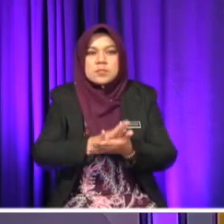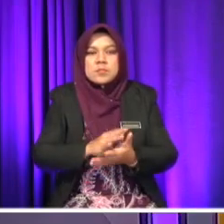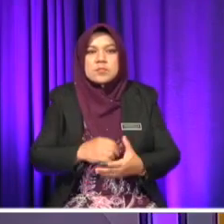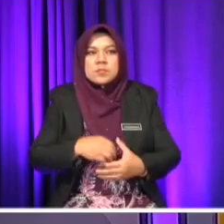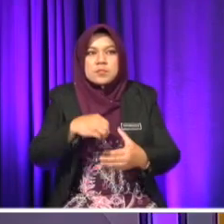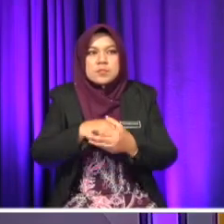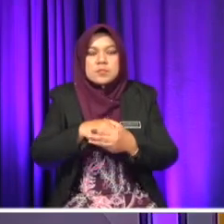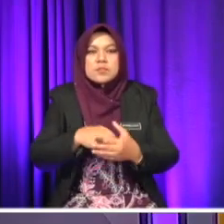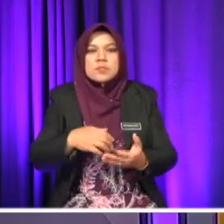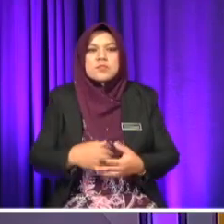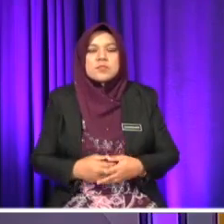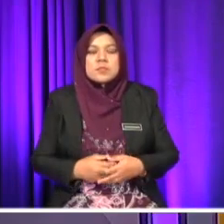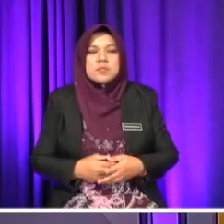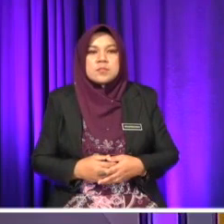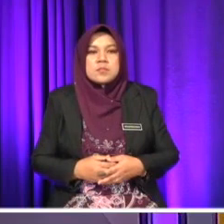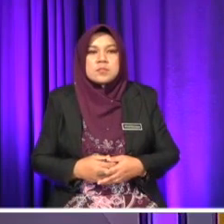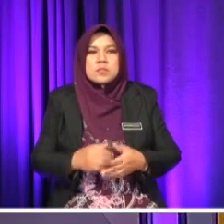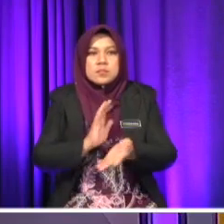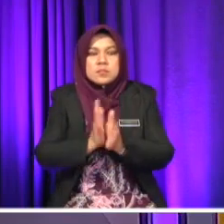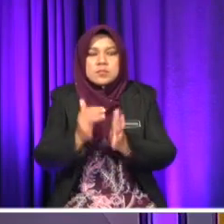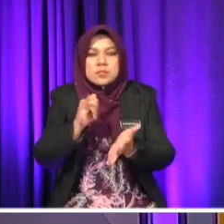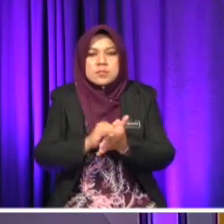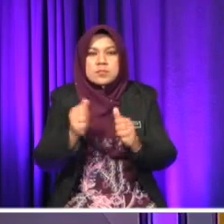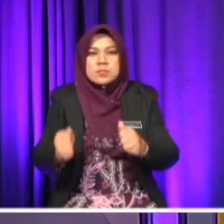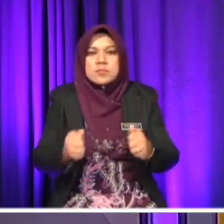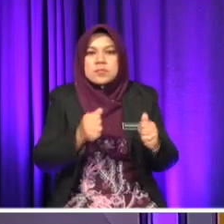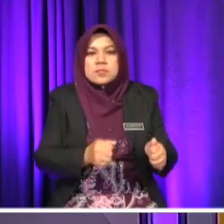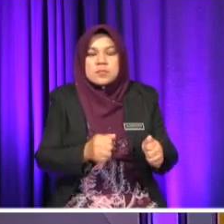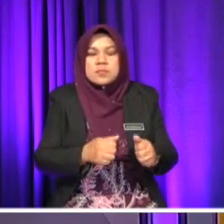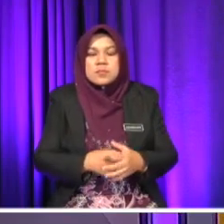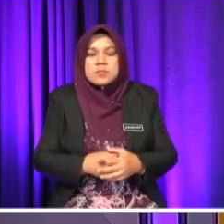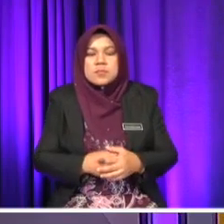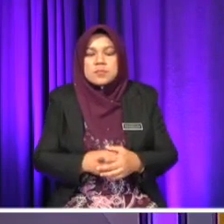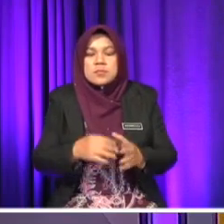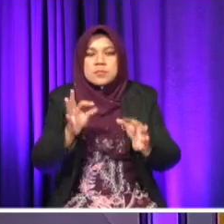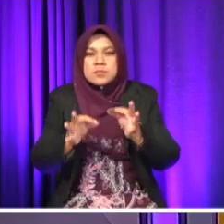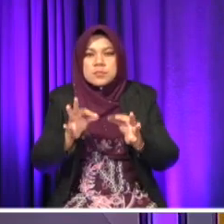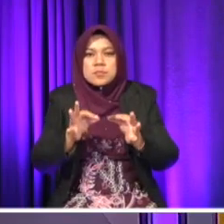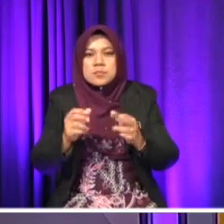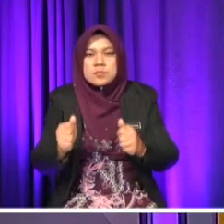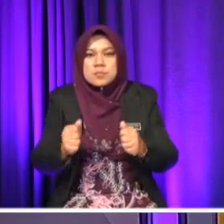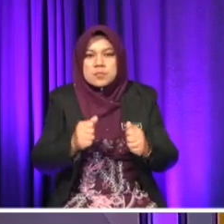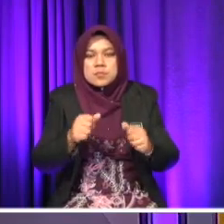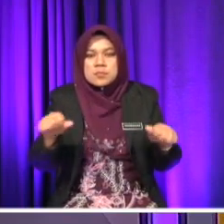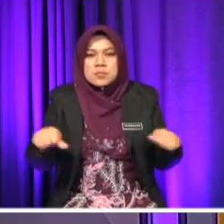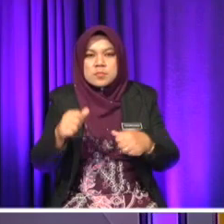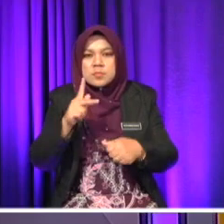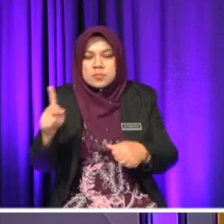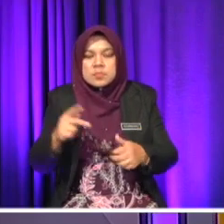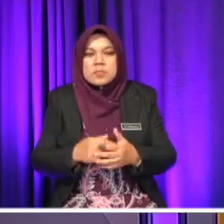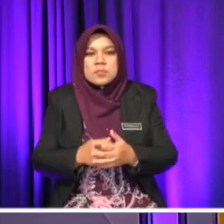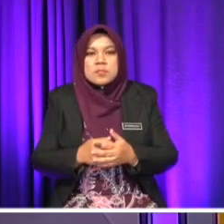berikut kalau itu contoh peraturan dapat di amalkan maka